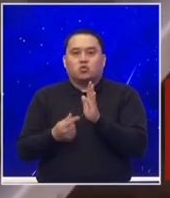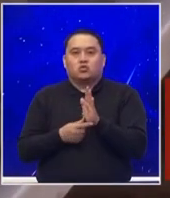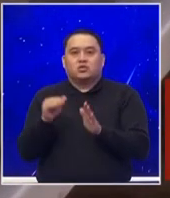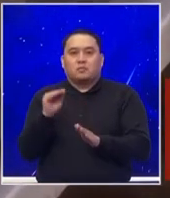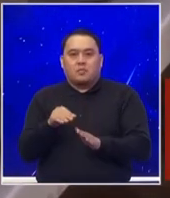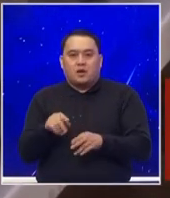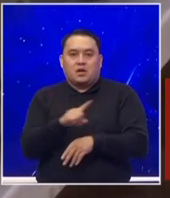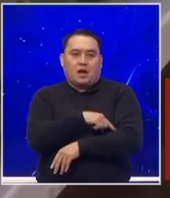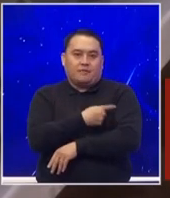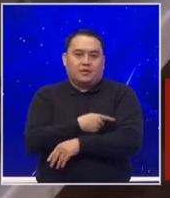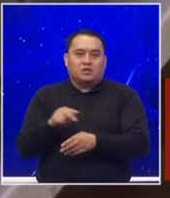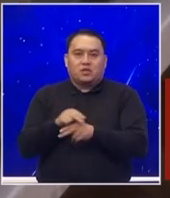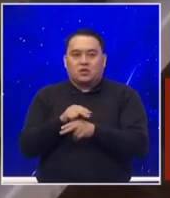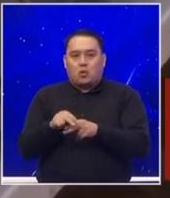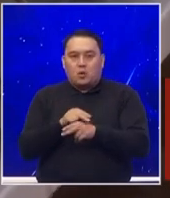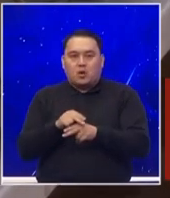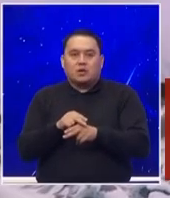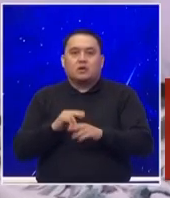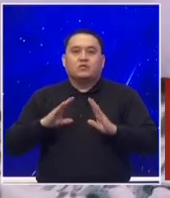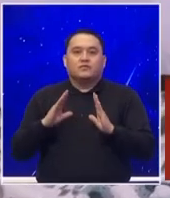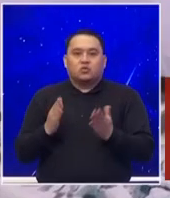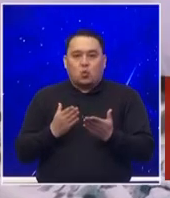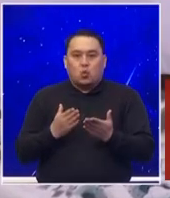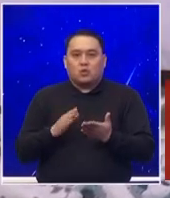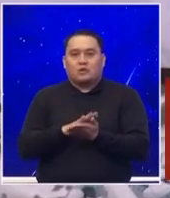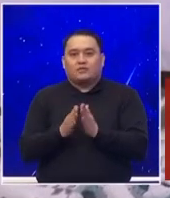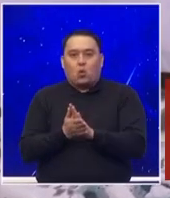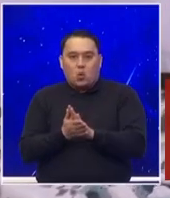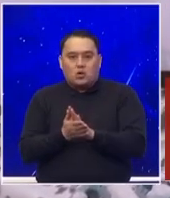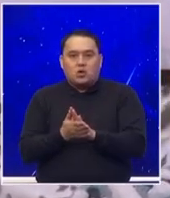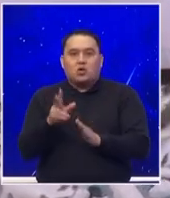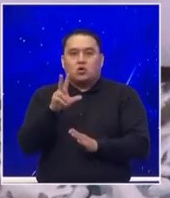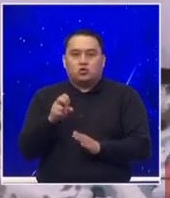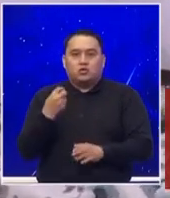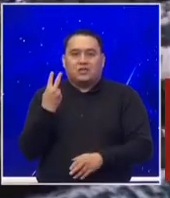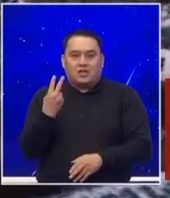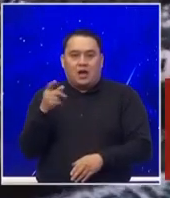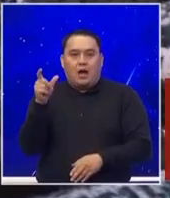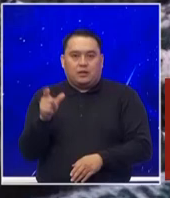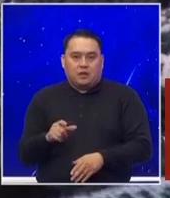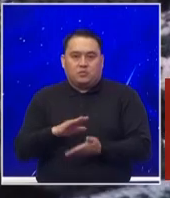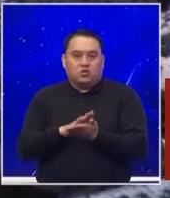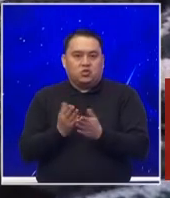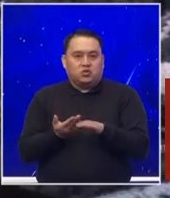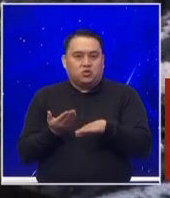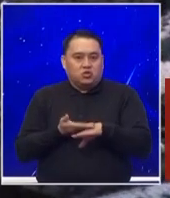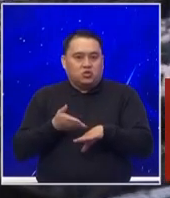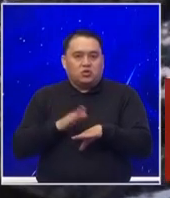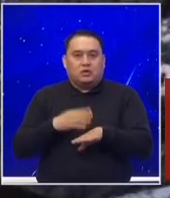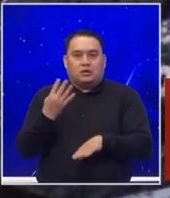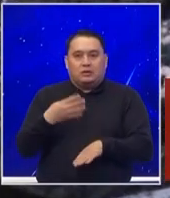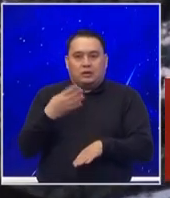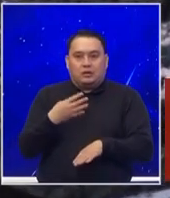17621 амбулаторлық жағдайда. Жалпы елдегі бейті ахуал көңіл көншітпейді. 302 адамның жағдайы ауыр, 40